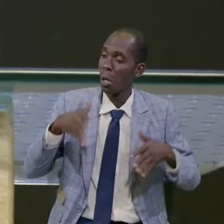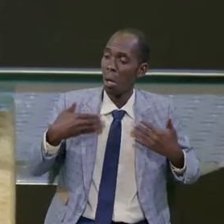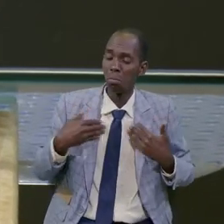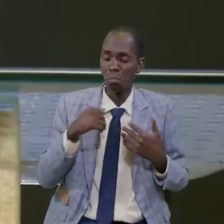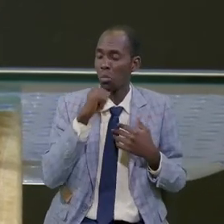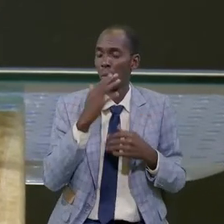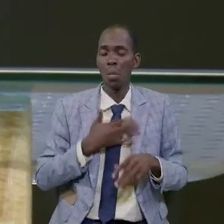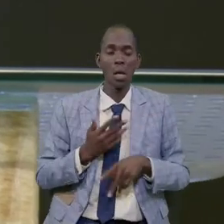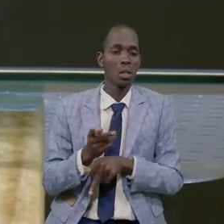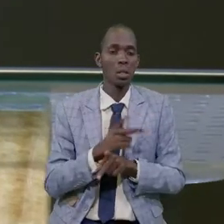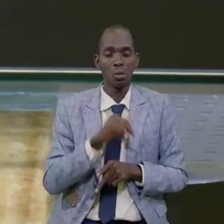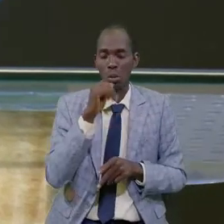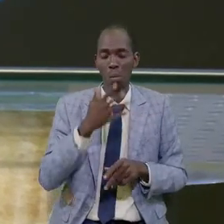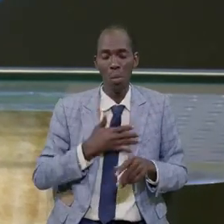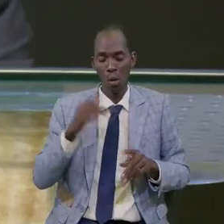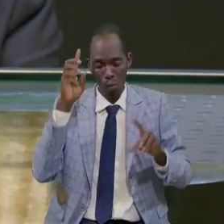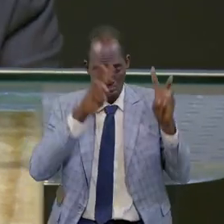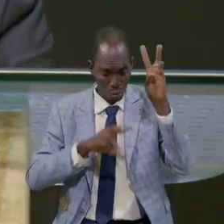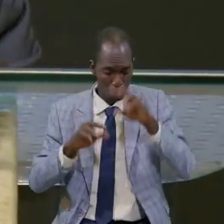que personne ne cherche son propre intérêt.